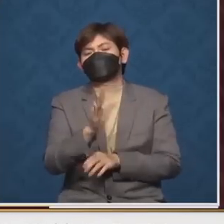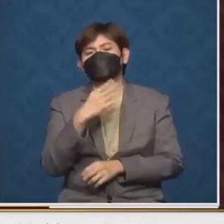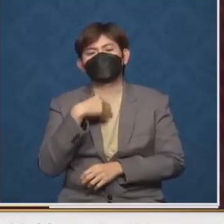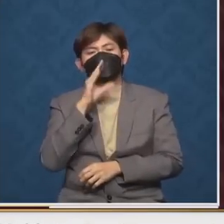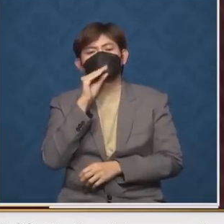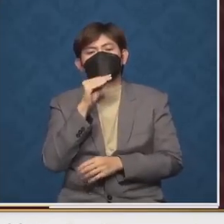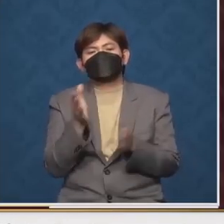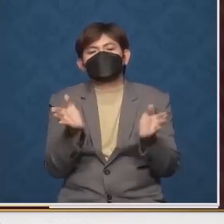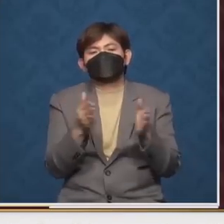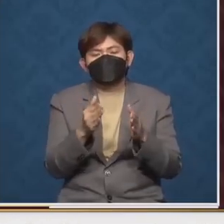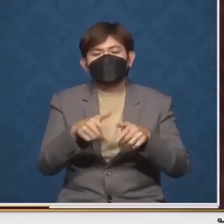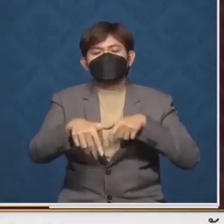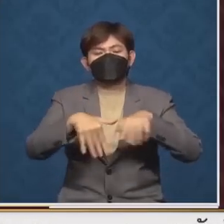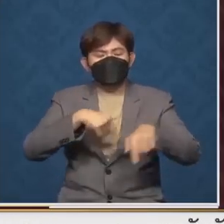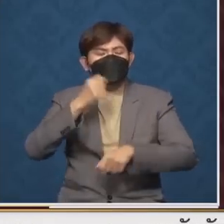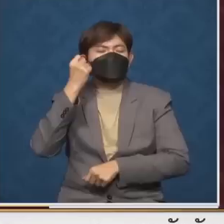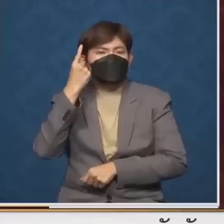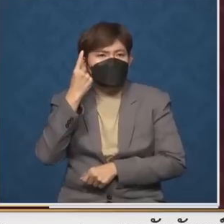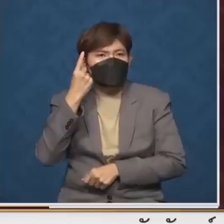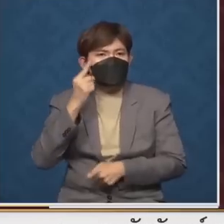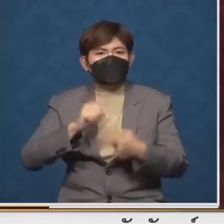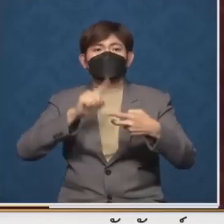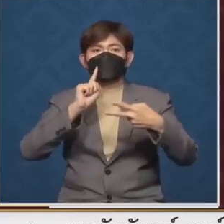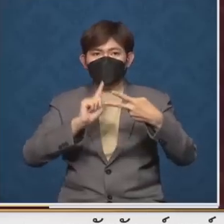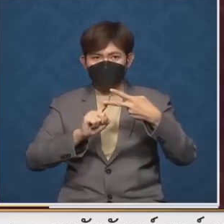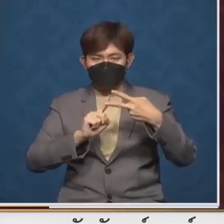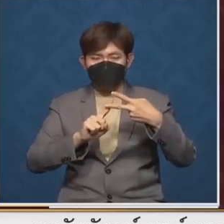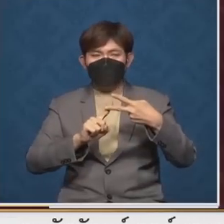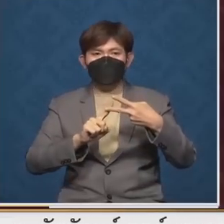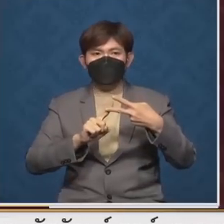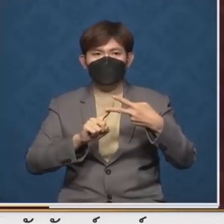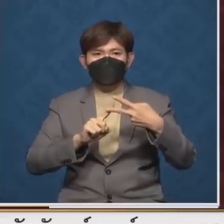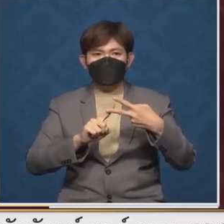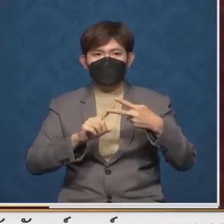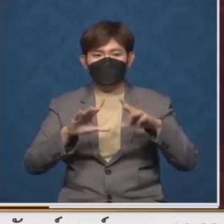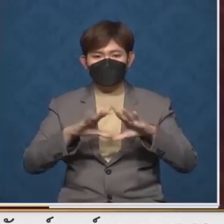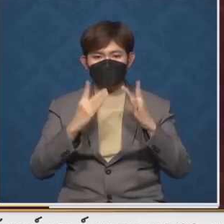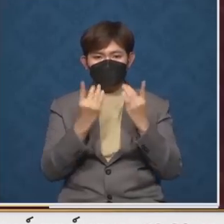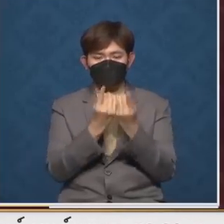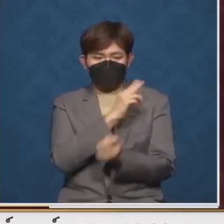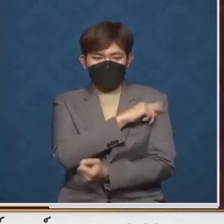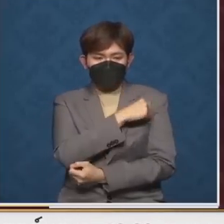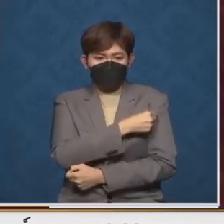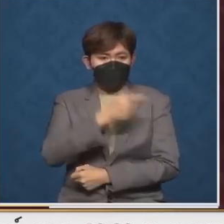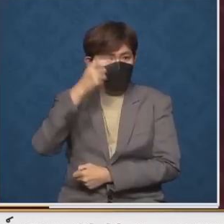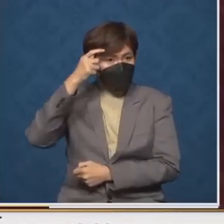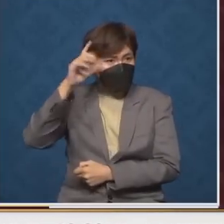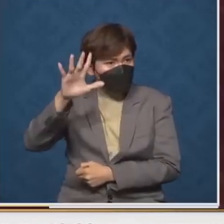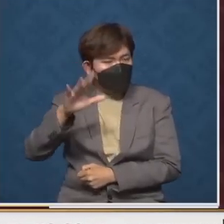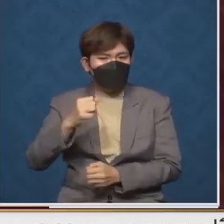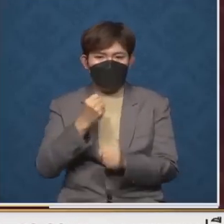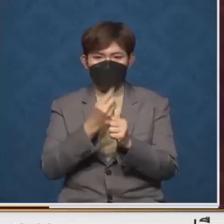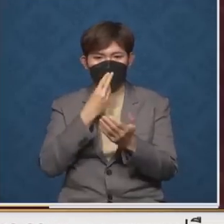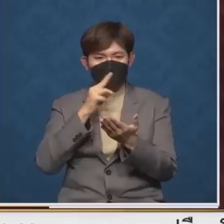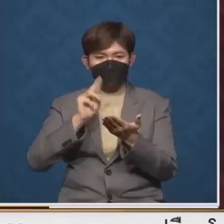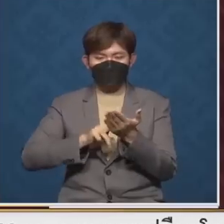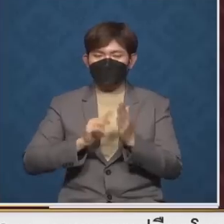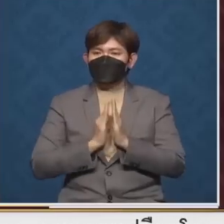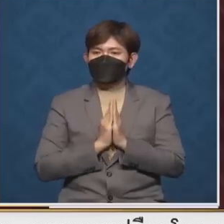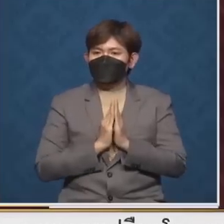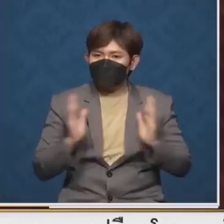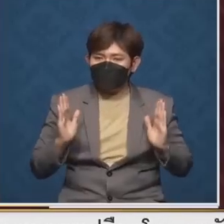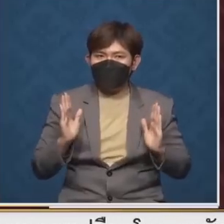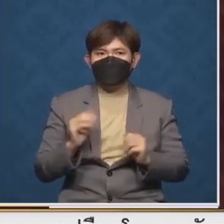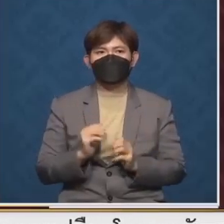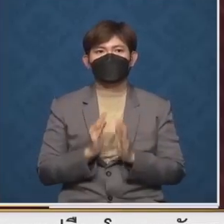พดสนๆ พี่น้เข้าใจหมดข้อ 2 ชมลมแพทย์ชนบทออกมาออกนงสือขอบคุณว่ขอ